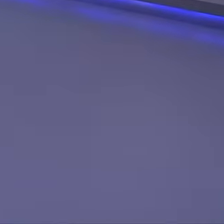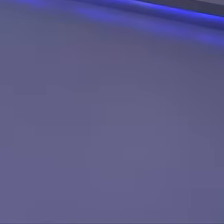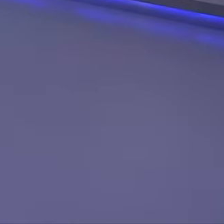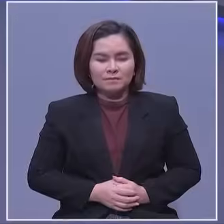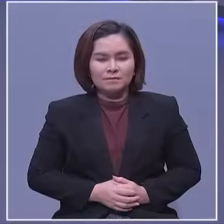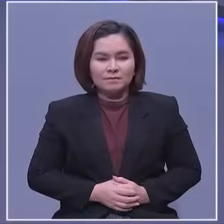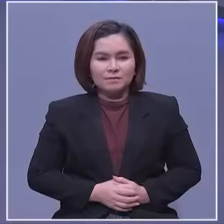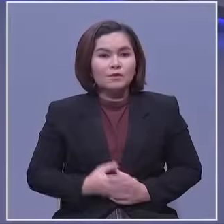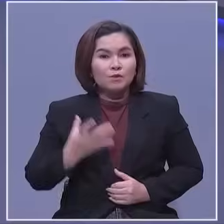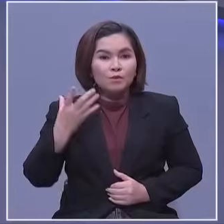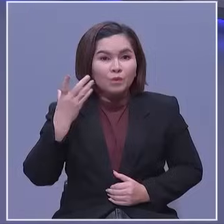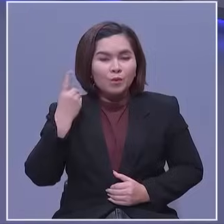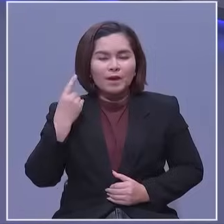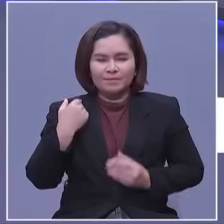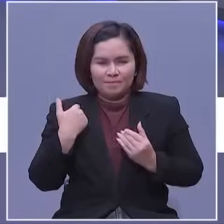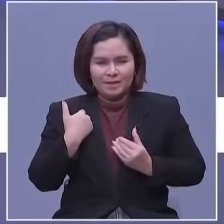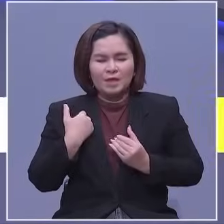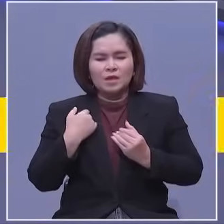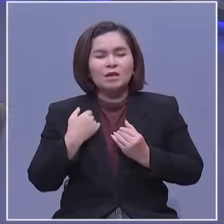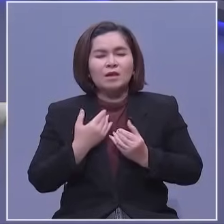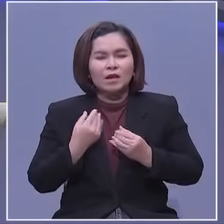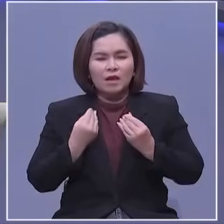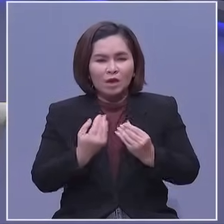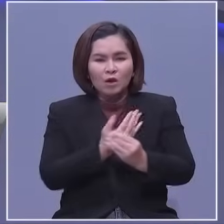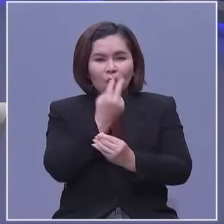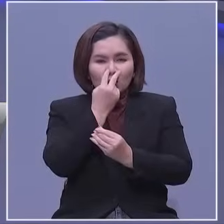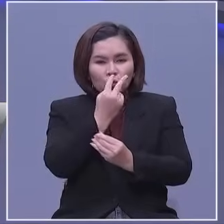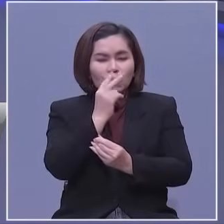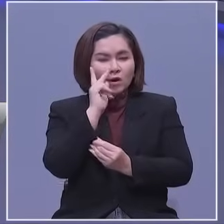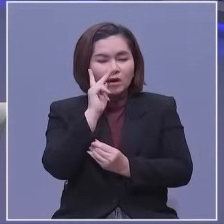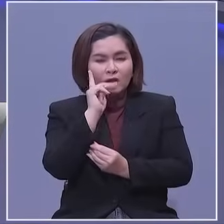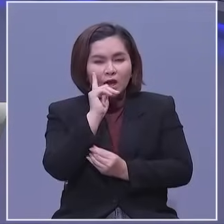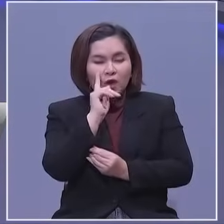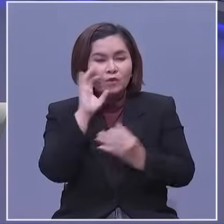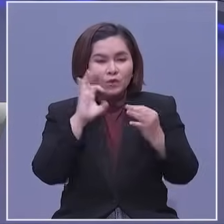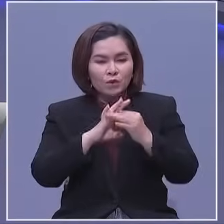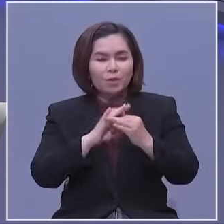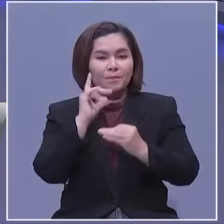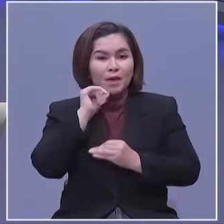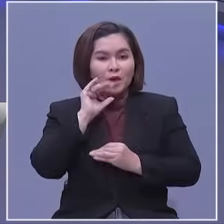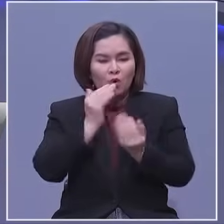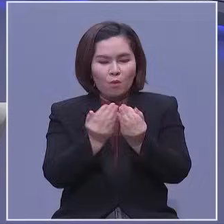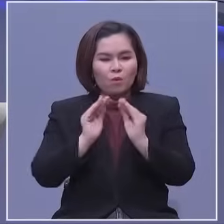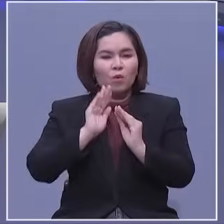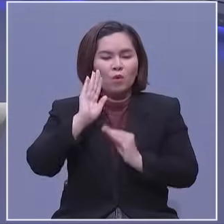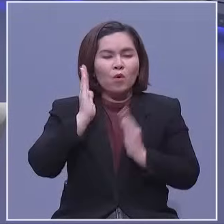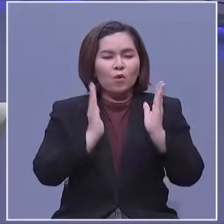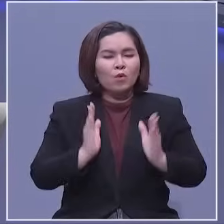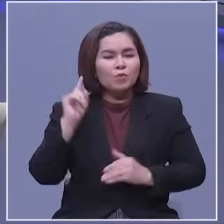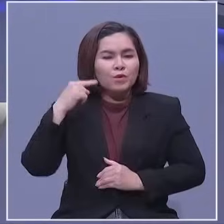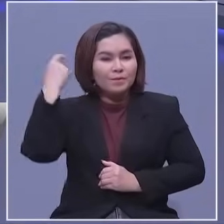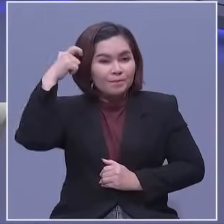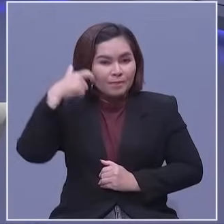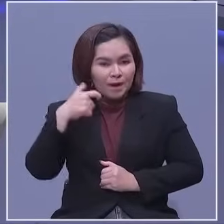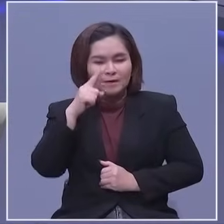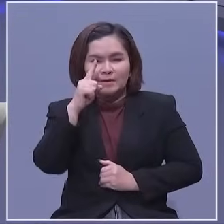คุณผู้ชมคะเมื่อวานนี้นะคะมีบรรยากาศที่โศกเศร้าที่ทางคุณแม่ของชาวเมียนมาที่เสียชีวิตจากเหตุการณ์เด็ก